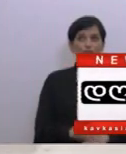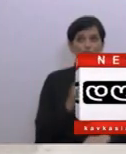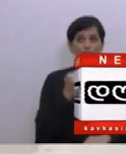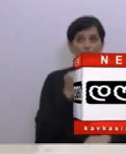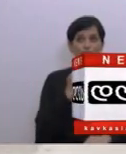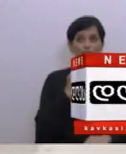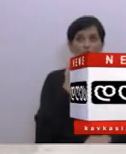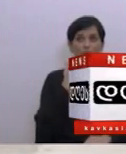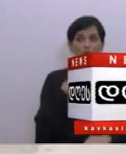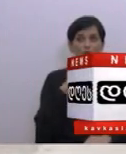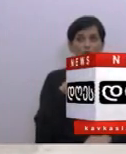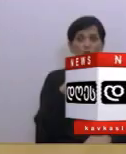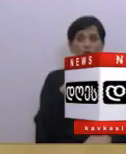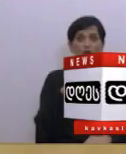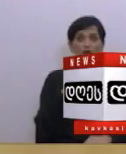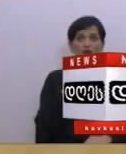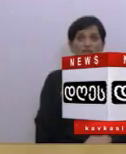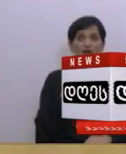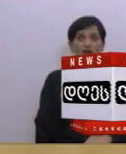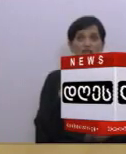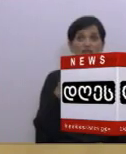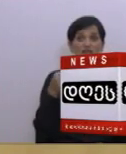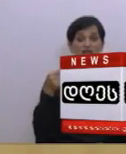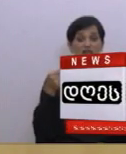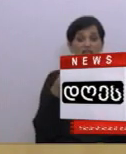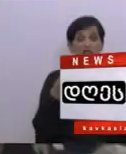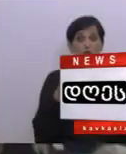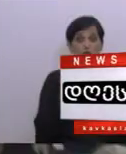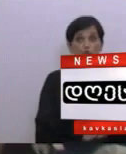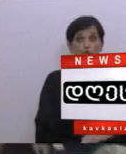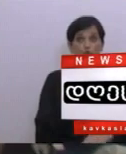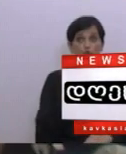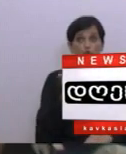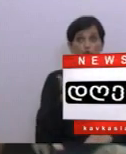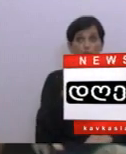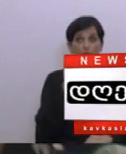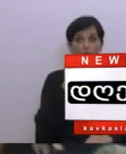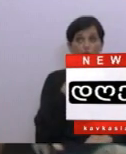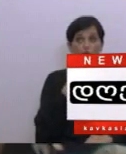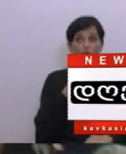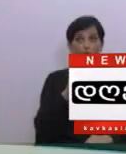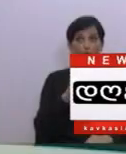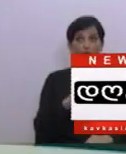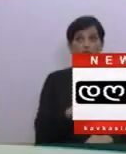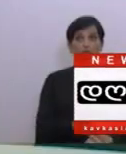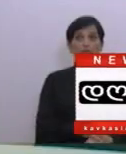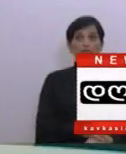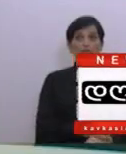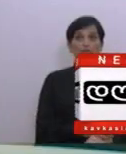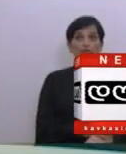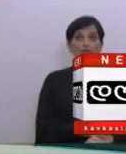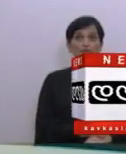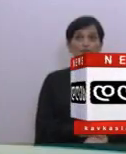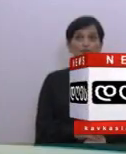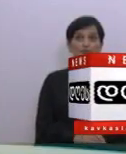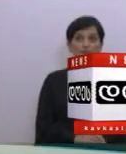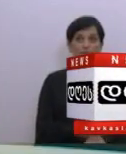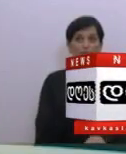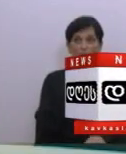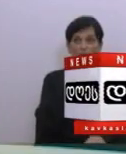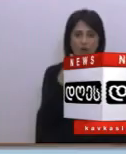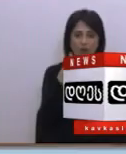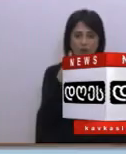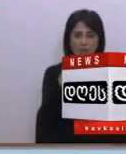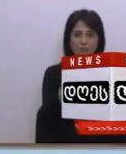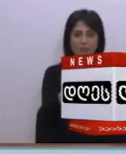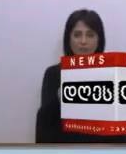și Rebulsak a fost șeful. Opoziționerul politicos a fost ministrs și axenes Ramdinger Dapir de Otsnebis Khali Supleba Mosakhleobas, Hrmatsklovani